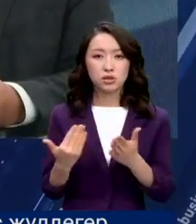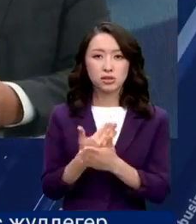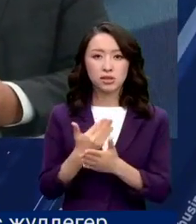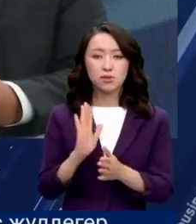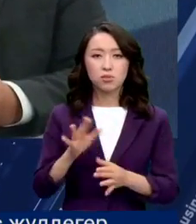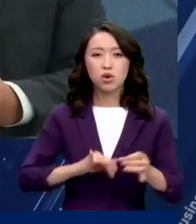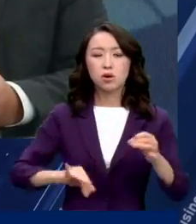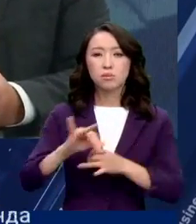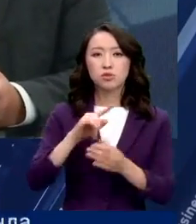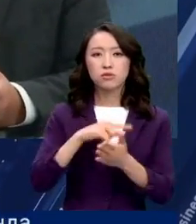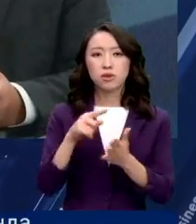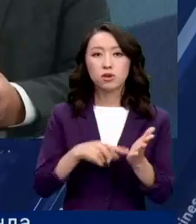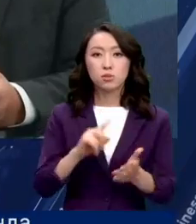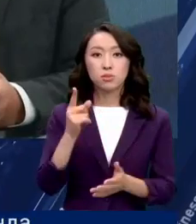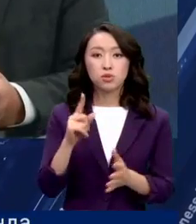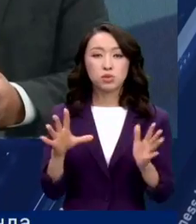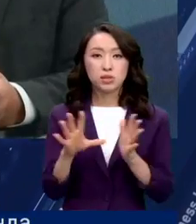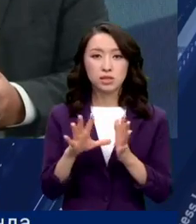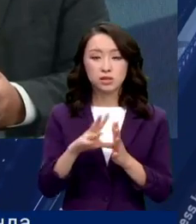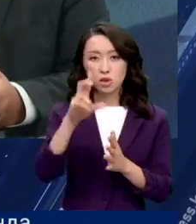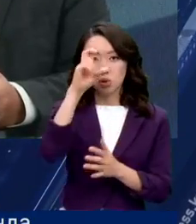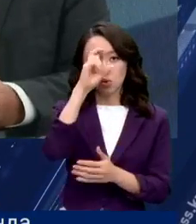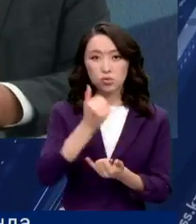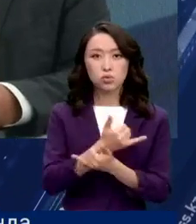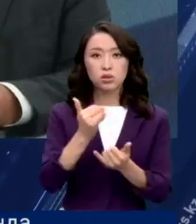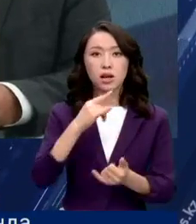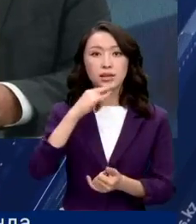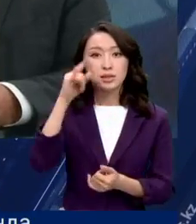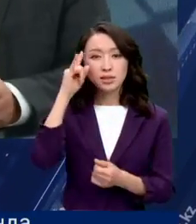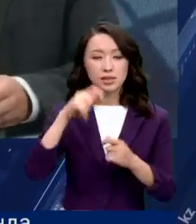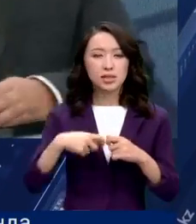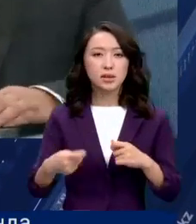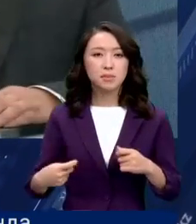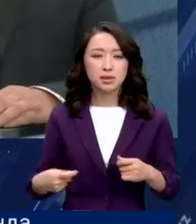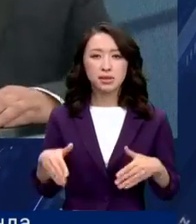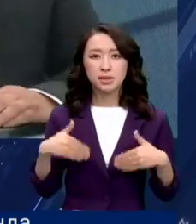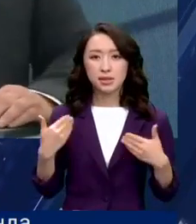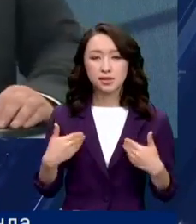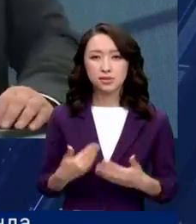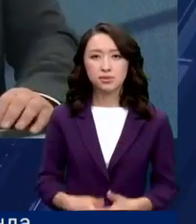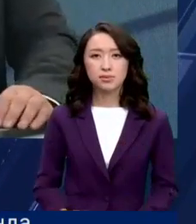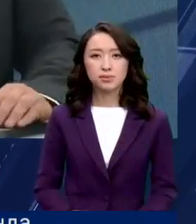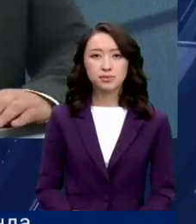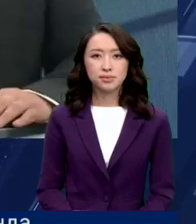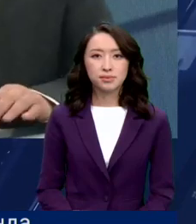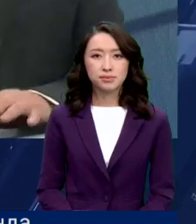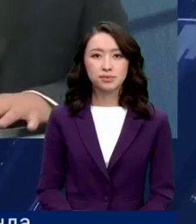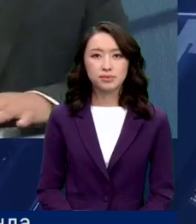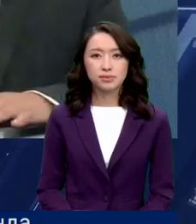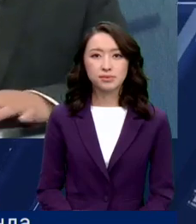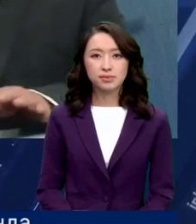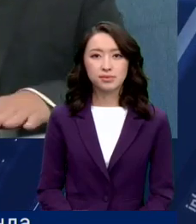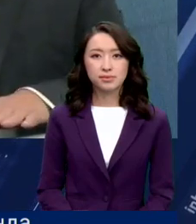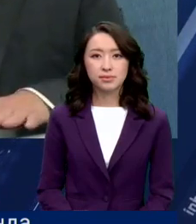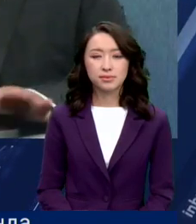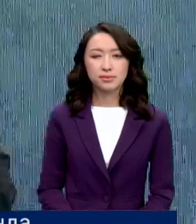Эксперты обсудят вопрос, почему цифровизация госуслуг в Казахстане замедлилась. Данил, здравствуйте, вам слово. Спасибо